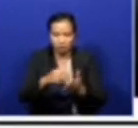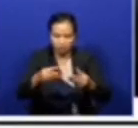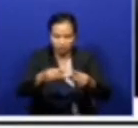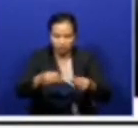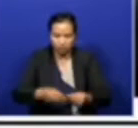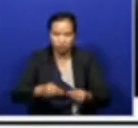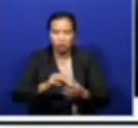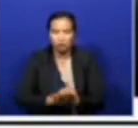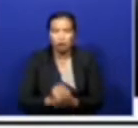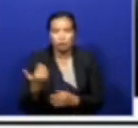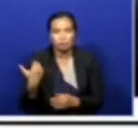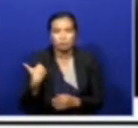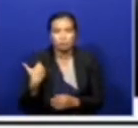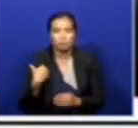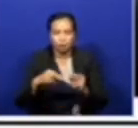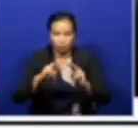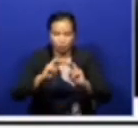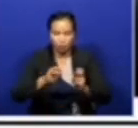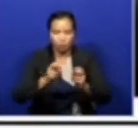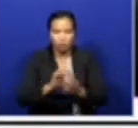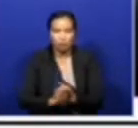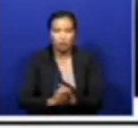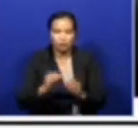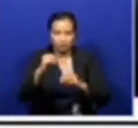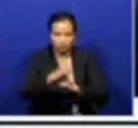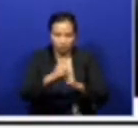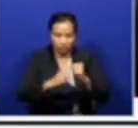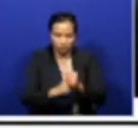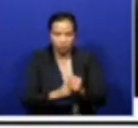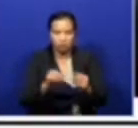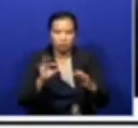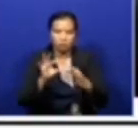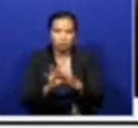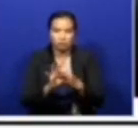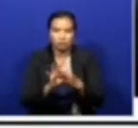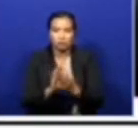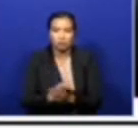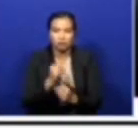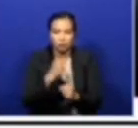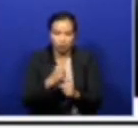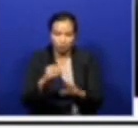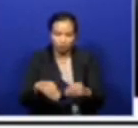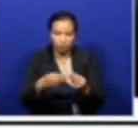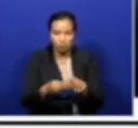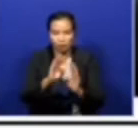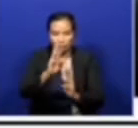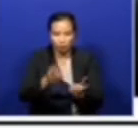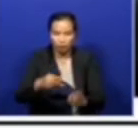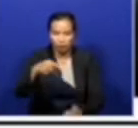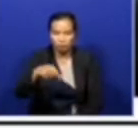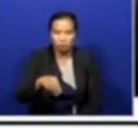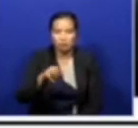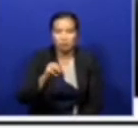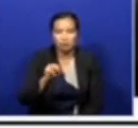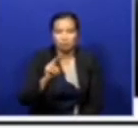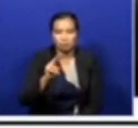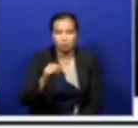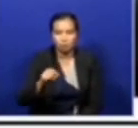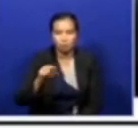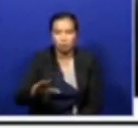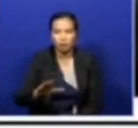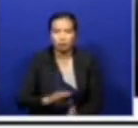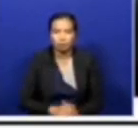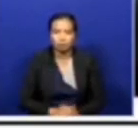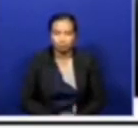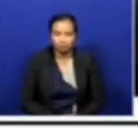น่นอนครับว่ามีเรื่องของการก่อสร้างเข้ามาเกี่ยวข้องที่ทำให้เกิดฝุ่นขนาดนะครับ PM